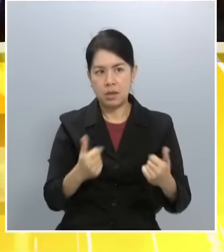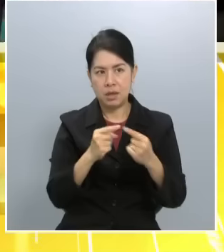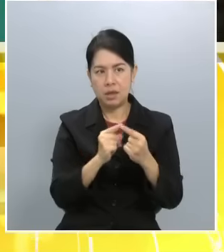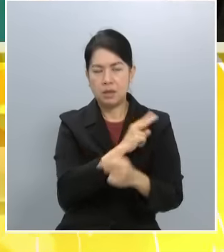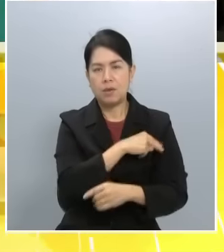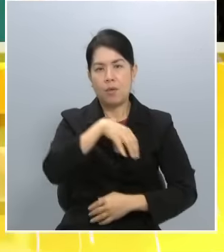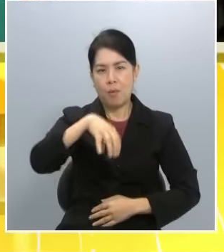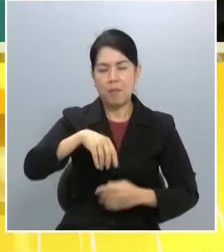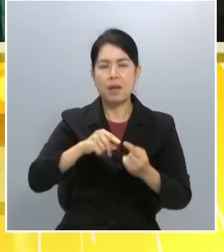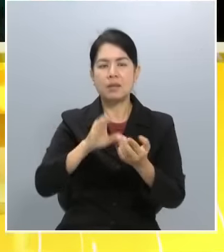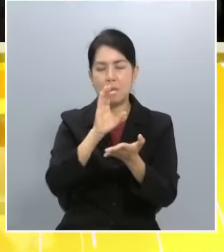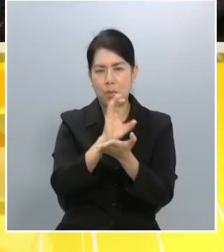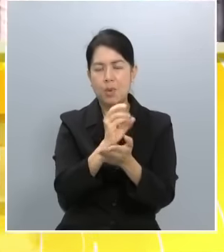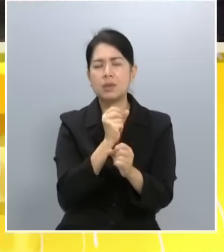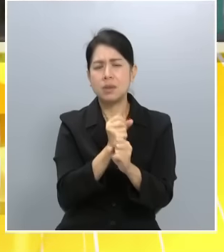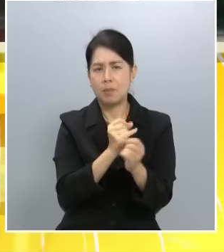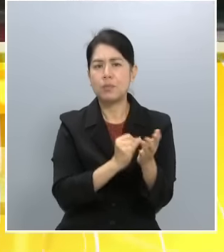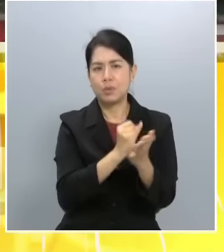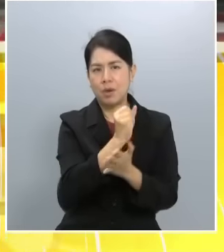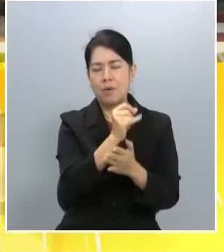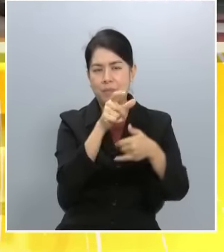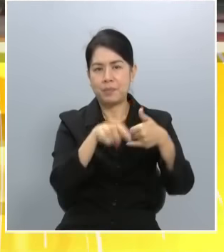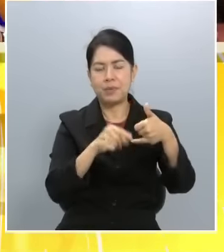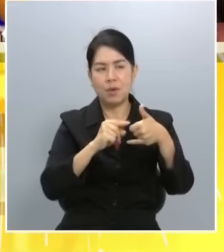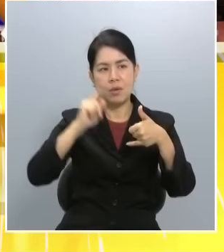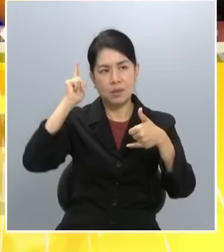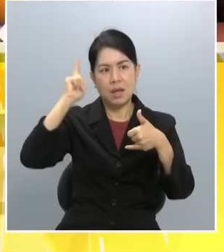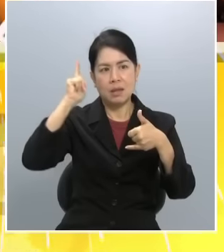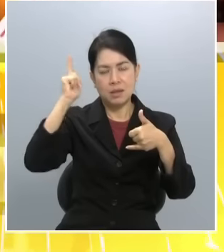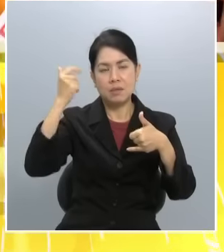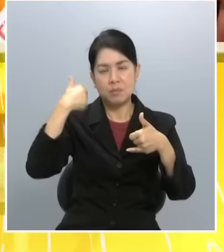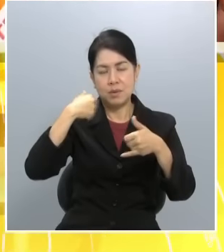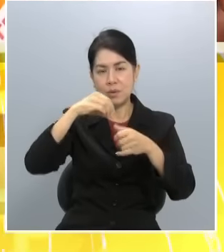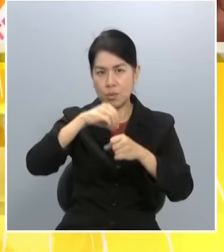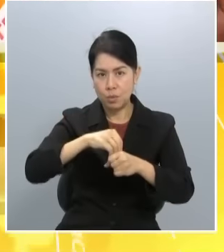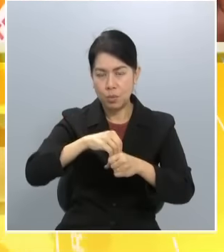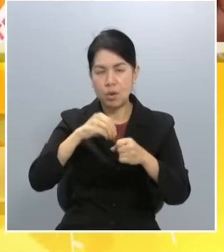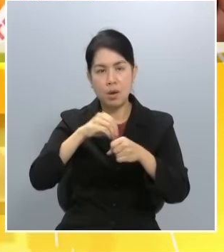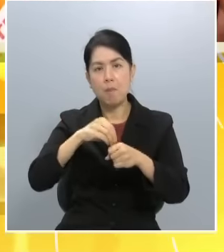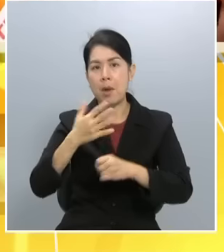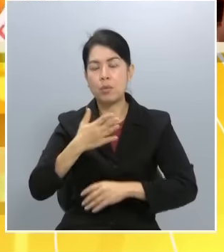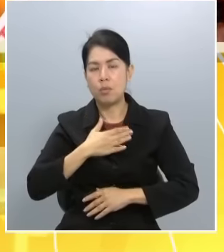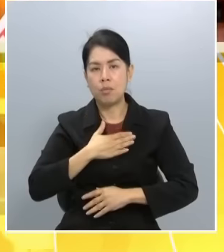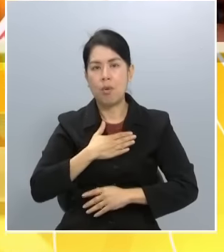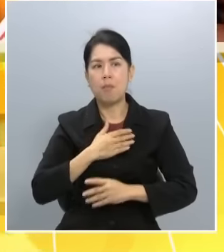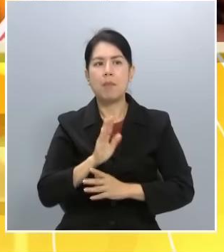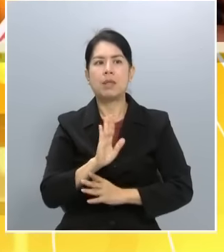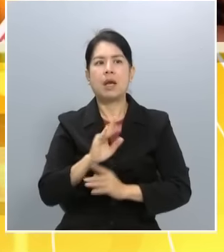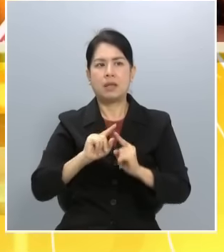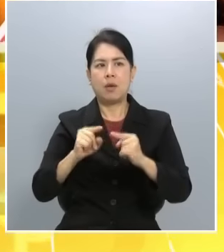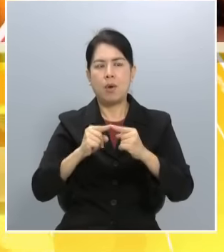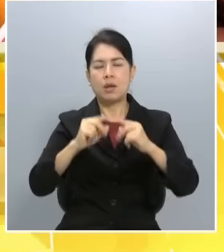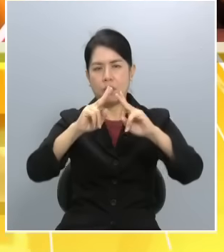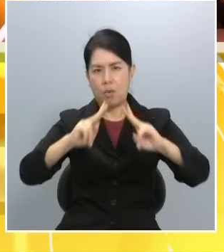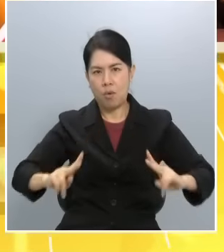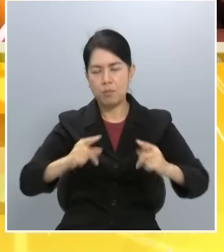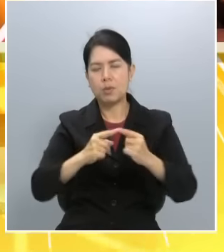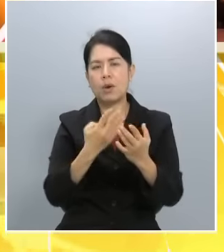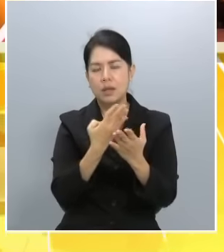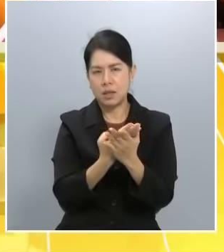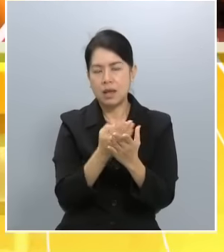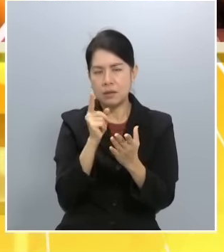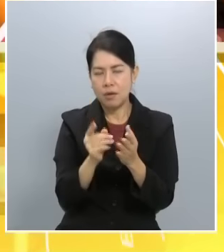แล้วหน้าที่ในการยืนยันว่าคุณทักษิณอยู่หรือไม่อยู่โรงพยาบาลตำรวจไม่ใช่หน้าที่ของผมแต่เป็นของกรมราชทัณฑ ์แล้วก็ฝาก